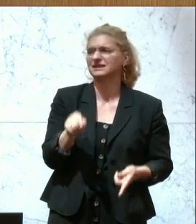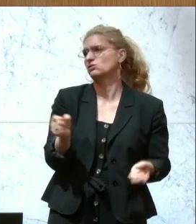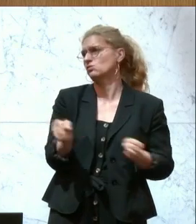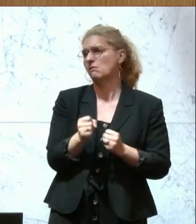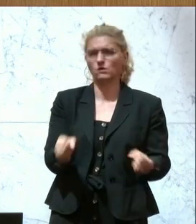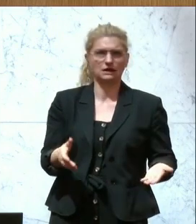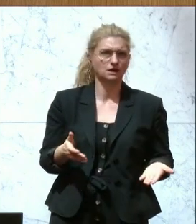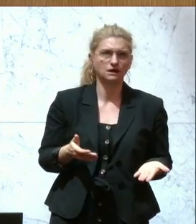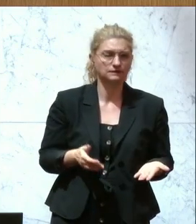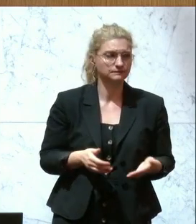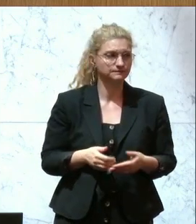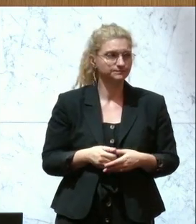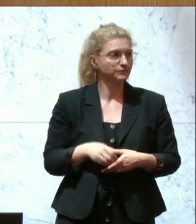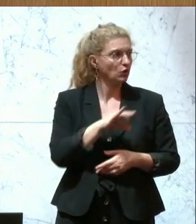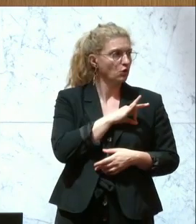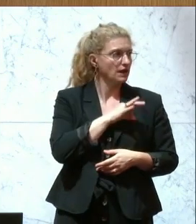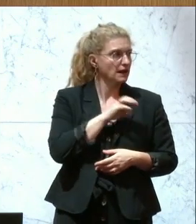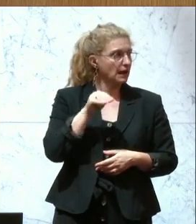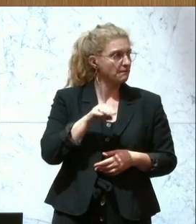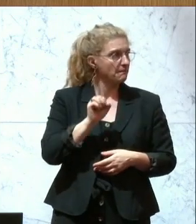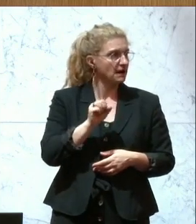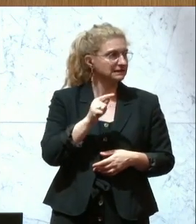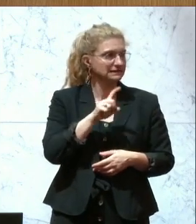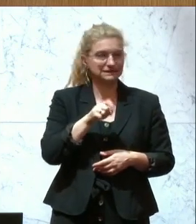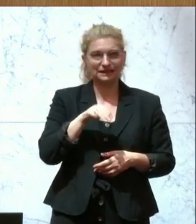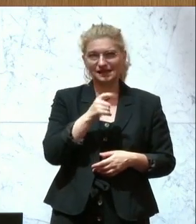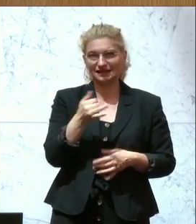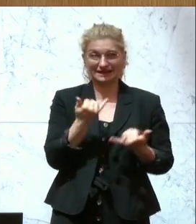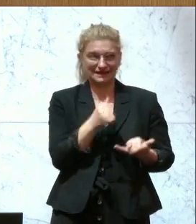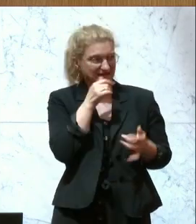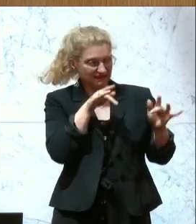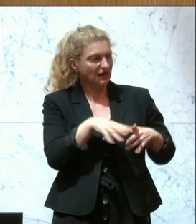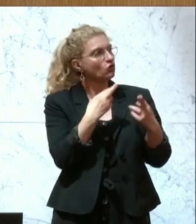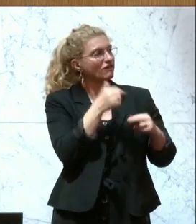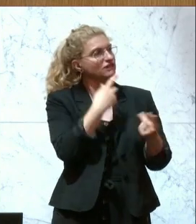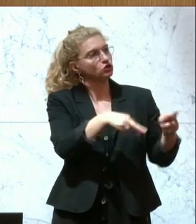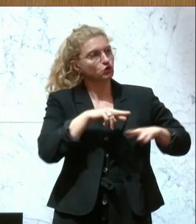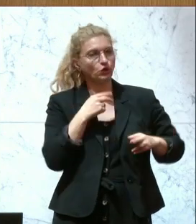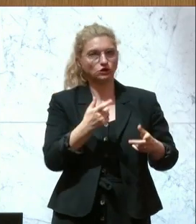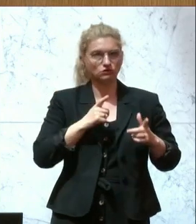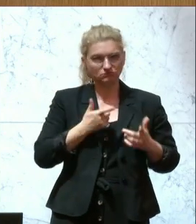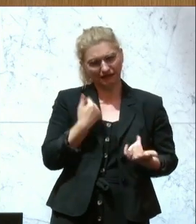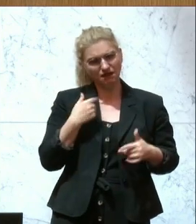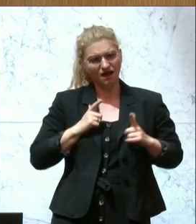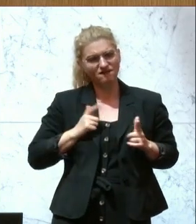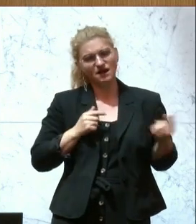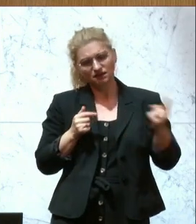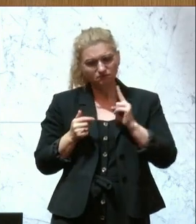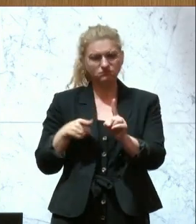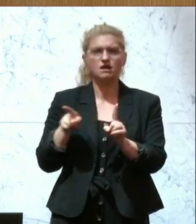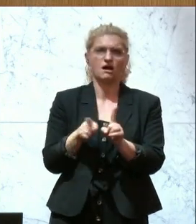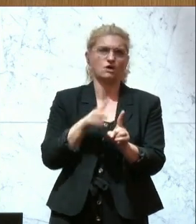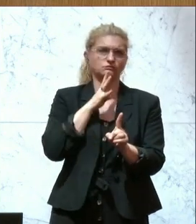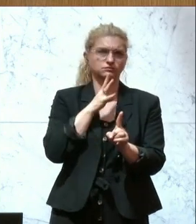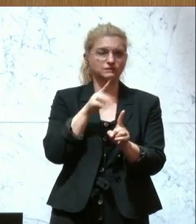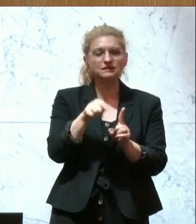so nicht. Kollege Matznetter ist jetzt nicht drin, hoffe, er kommt wieder rein. Ich würde erwarten, dass er hier dazu spricht. Er